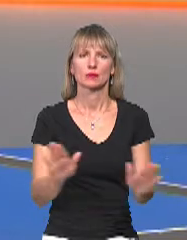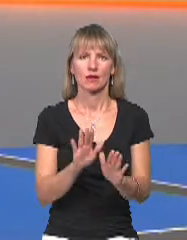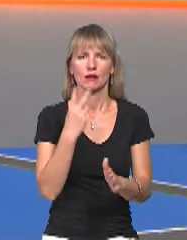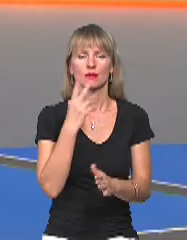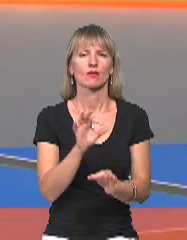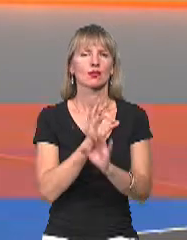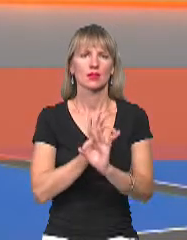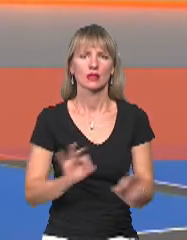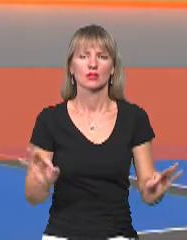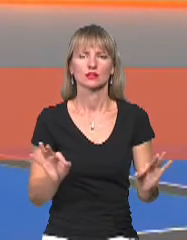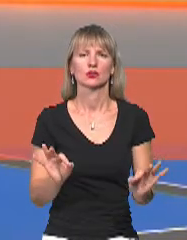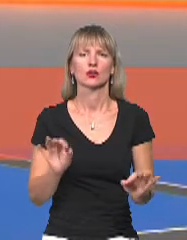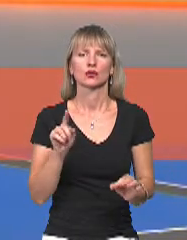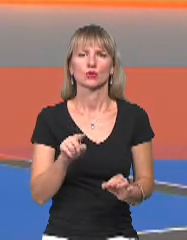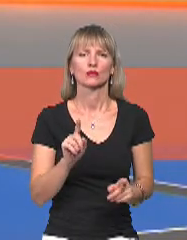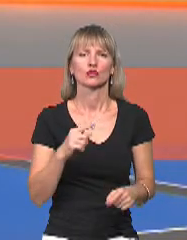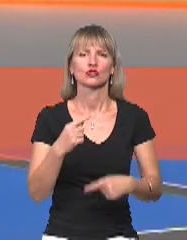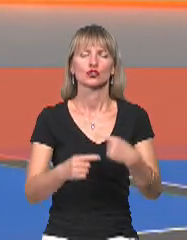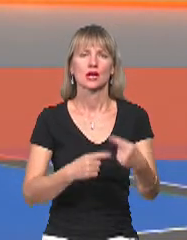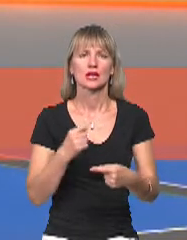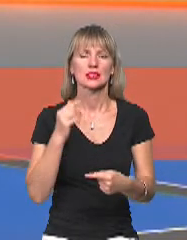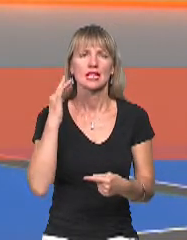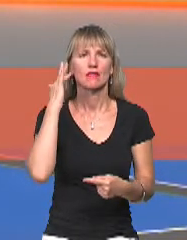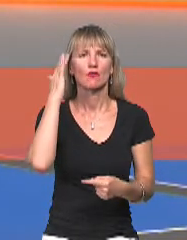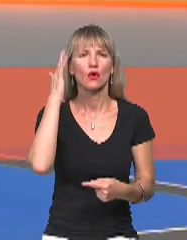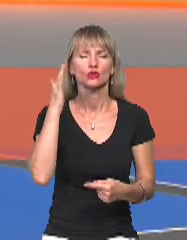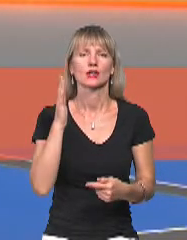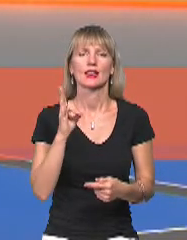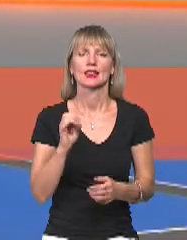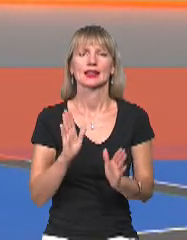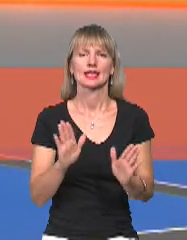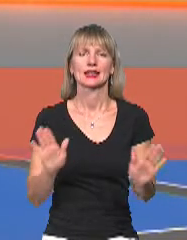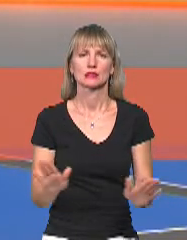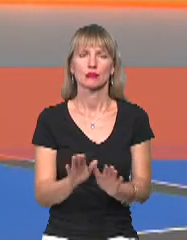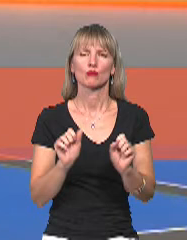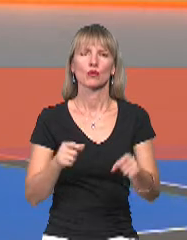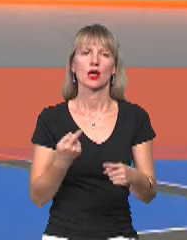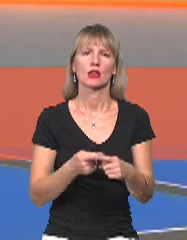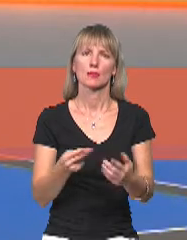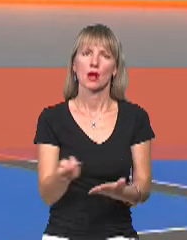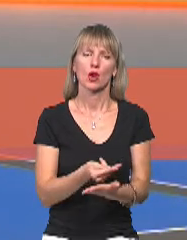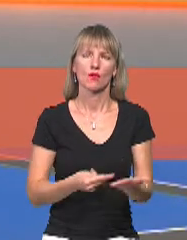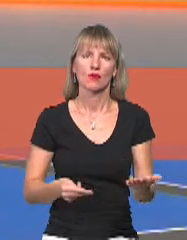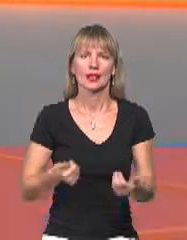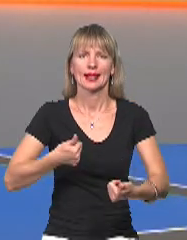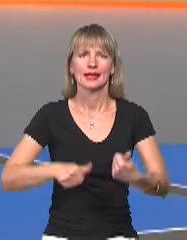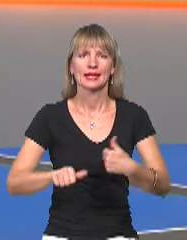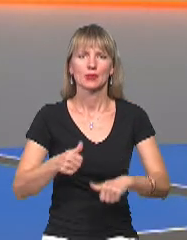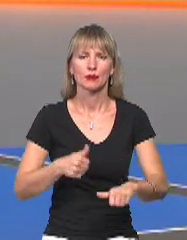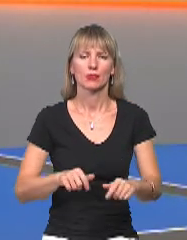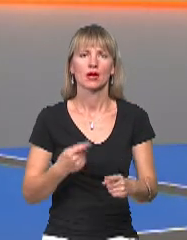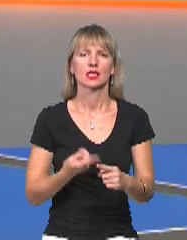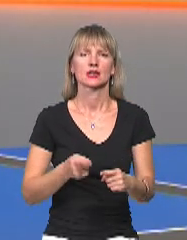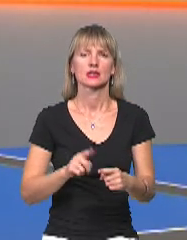добре, тому що саме через творчість, ну, не тільки спів в плані, а може це малювання, ліпка,